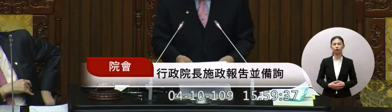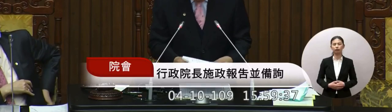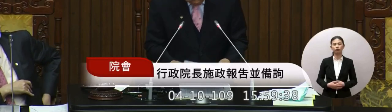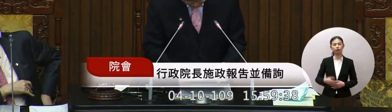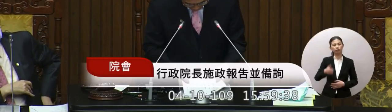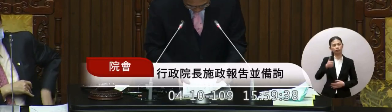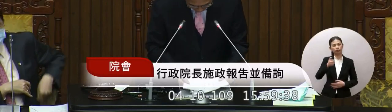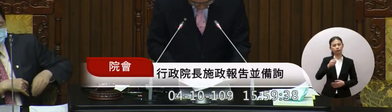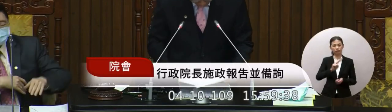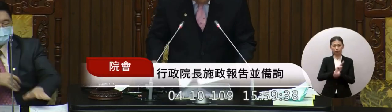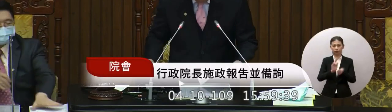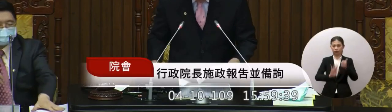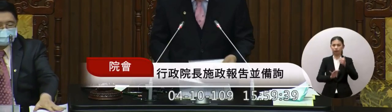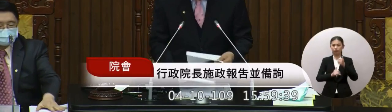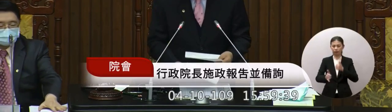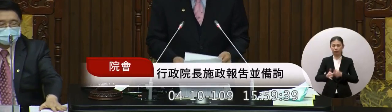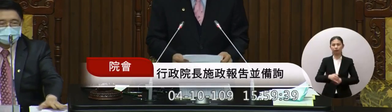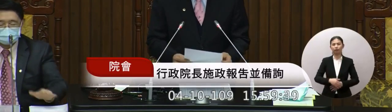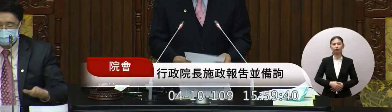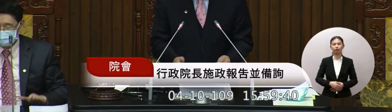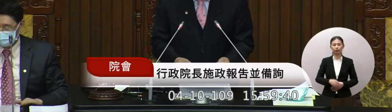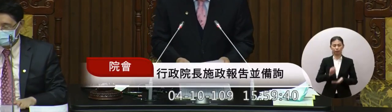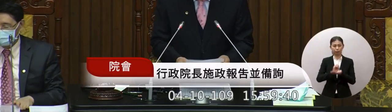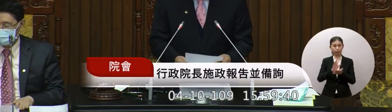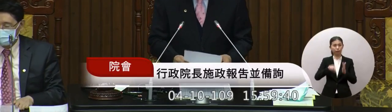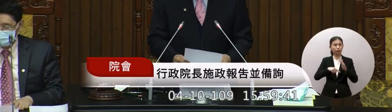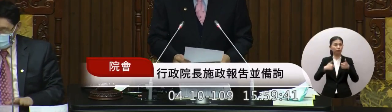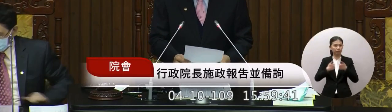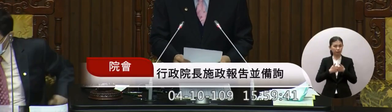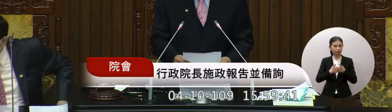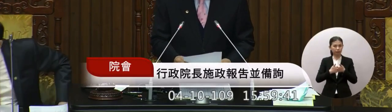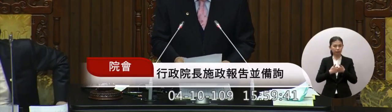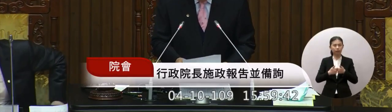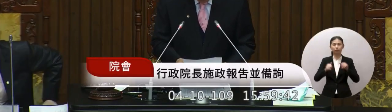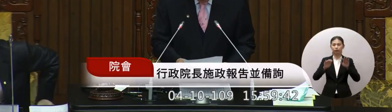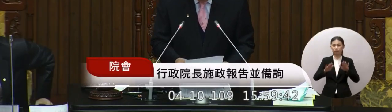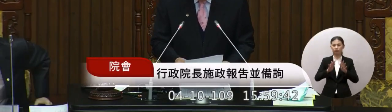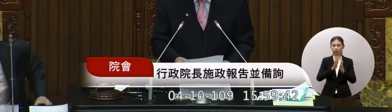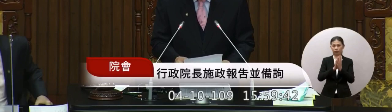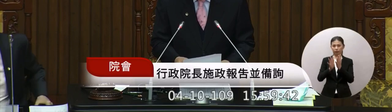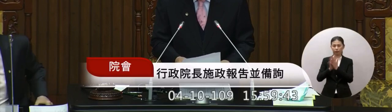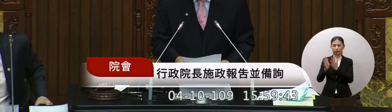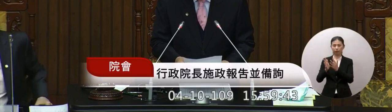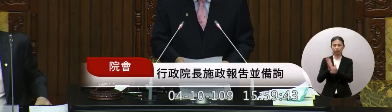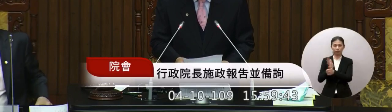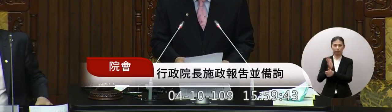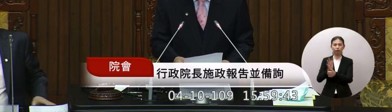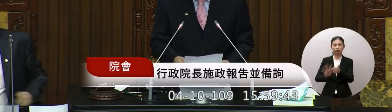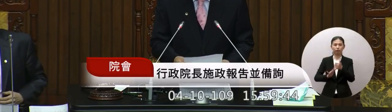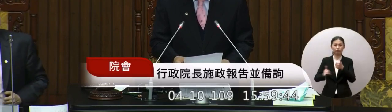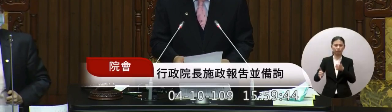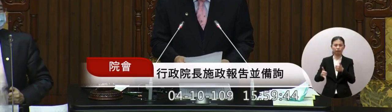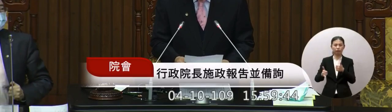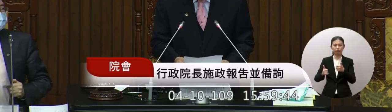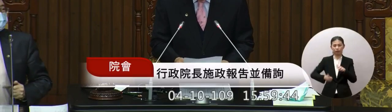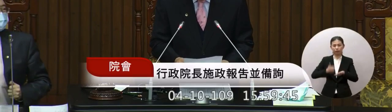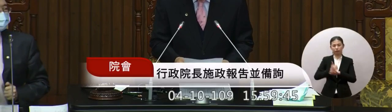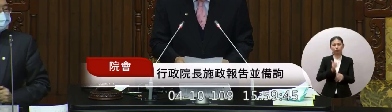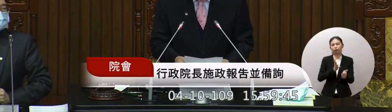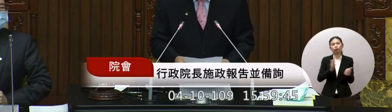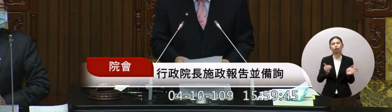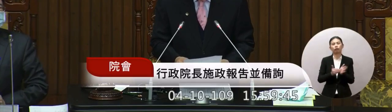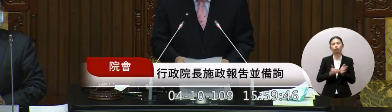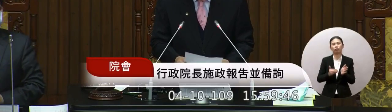谢谢林委员报告委员会。本日排定执行的委员均已经执行完